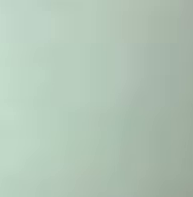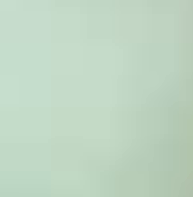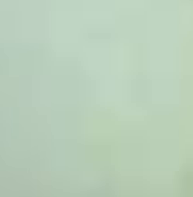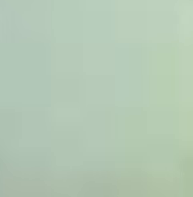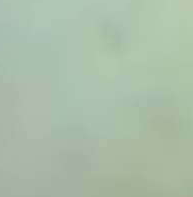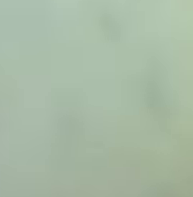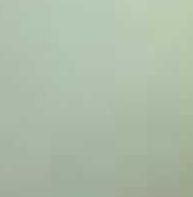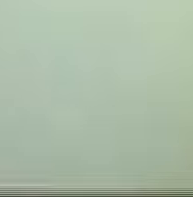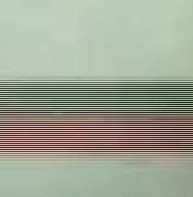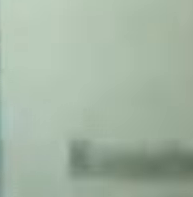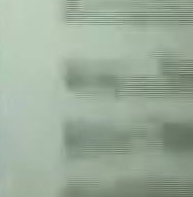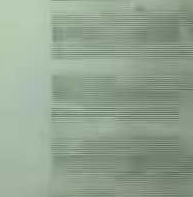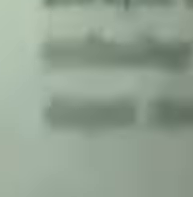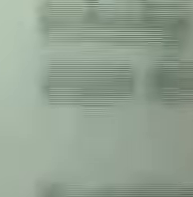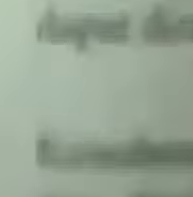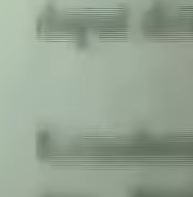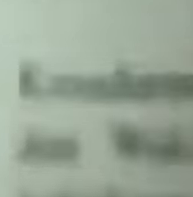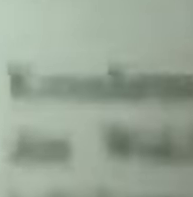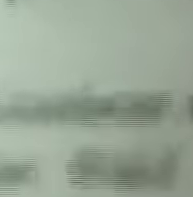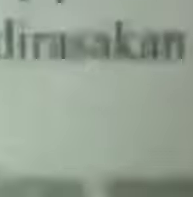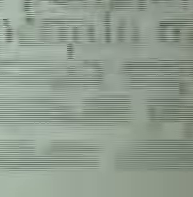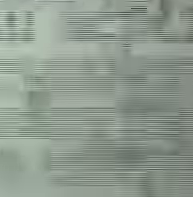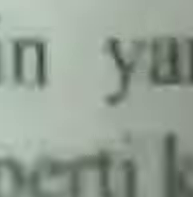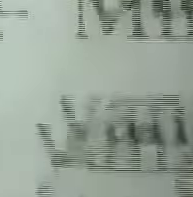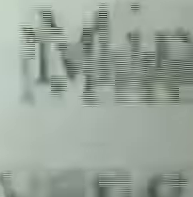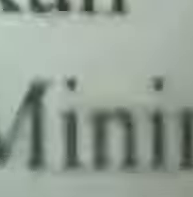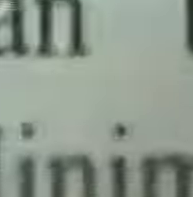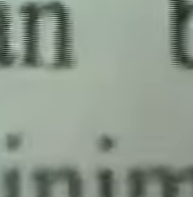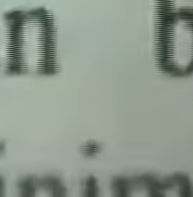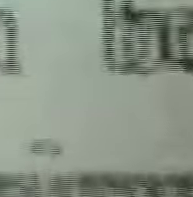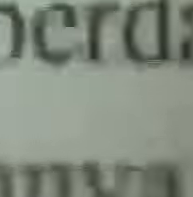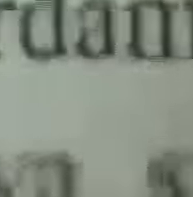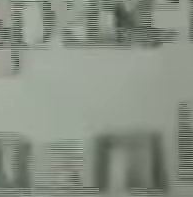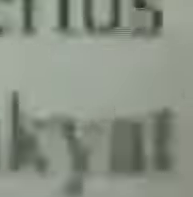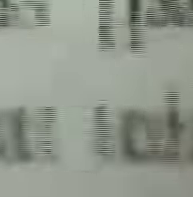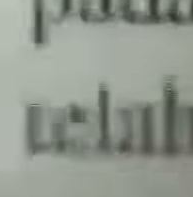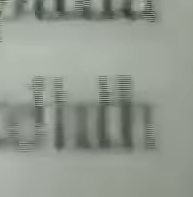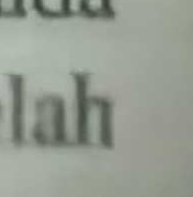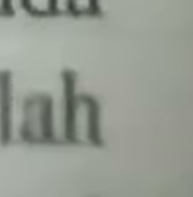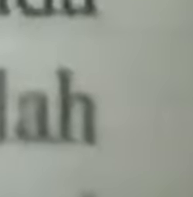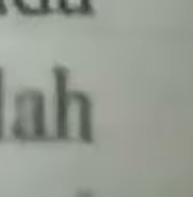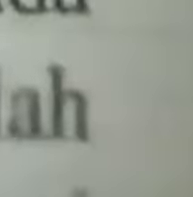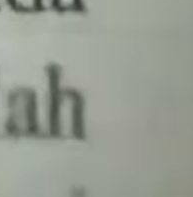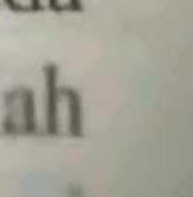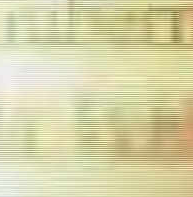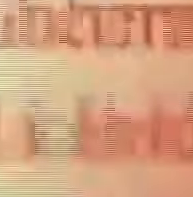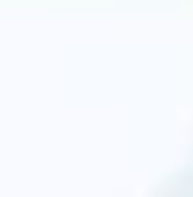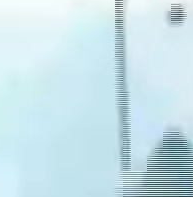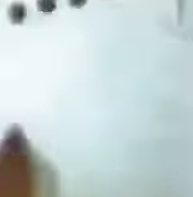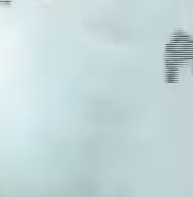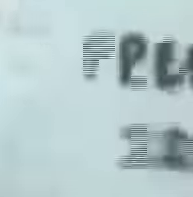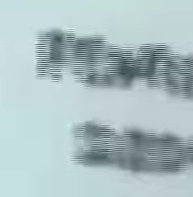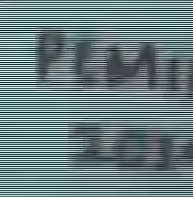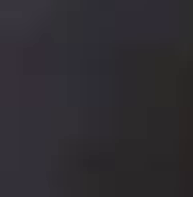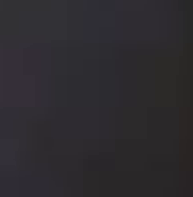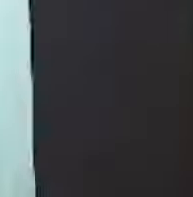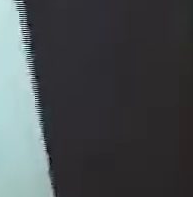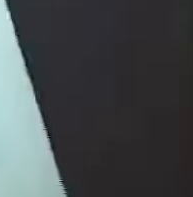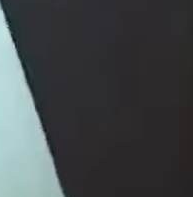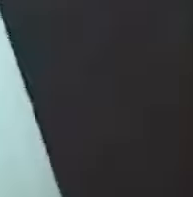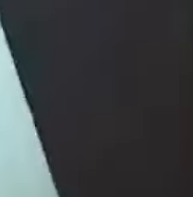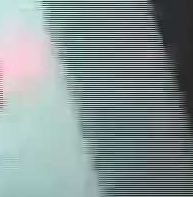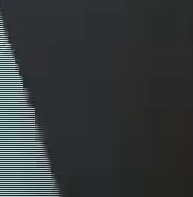Kesadaran memilih dalam proses pemilihan gubernur dan wakil gubernur akan berdampak serius pada kehidupan masyarakat.